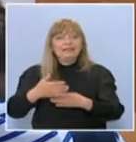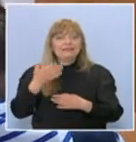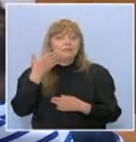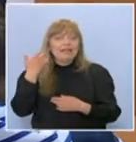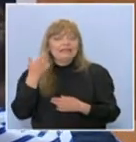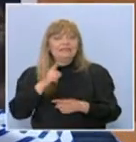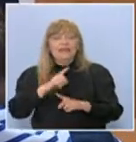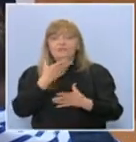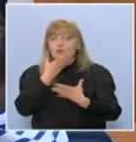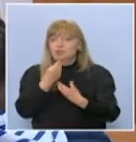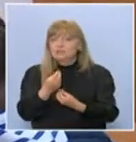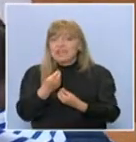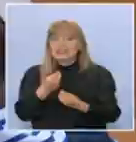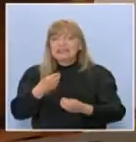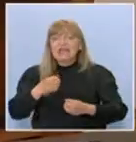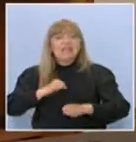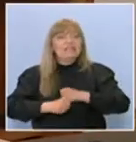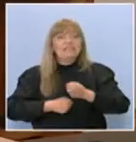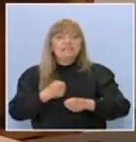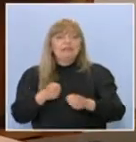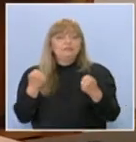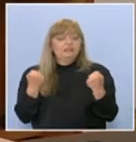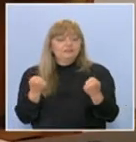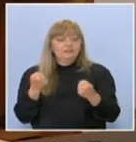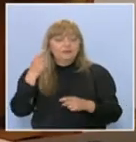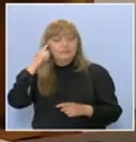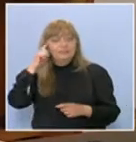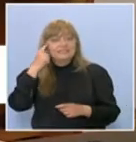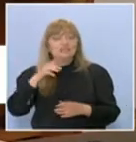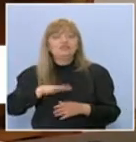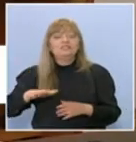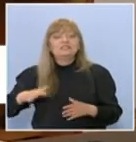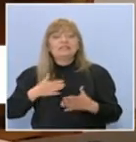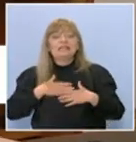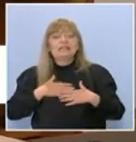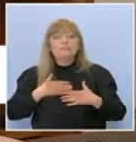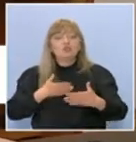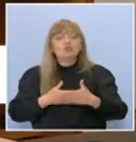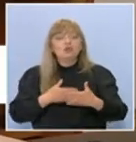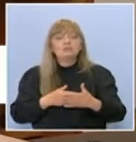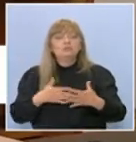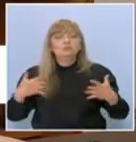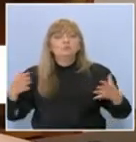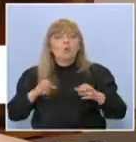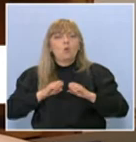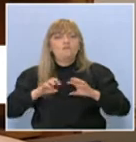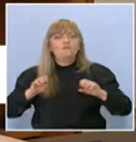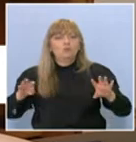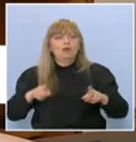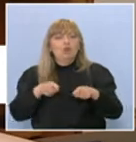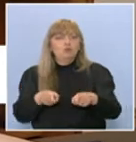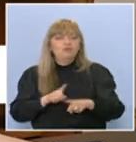досега динамика на живота. Смятам, че децата имат достъп до много повече информация в сравнение с преди, но пък това не ги прави